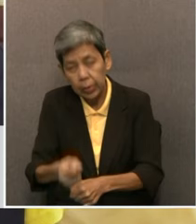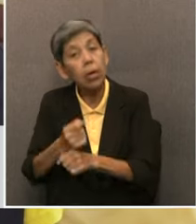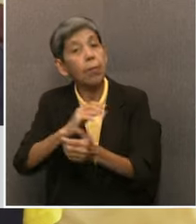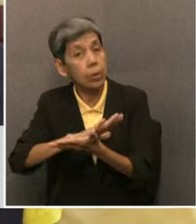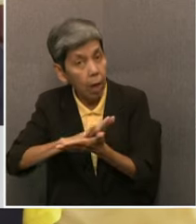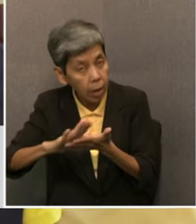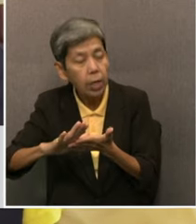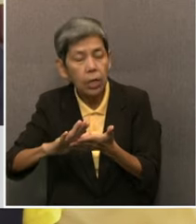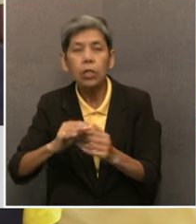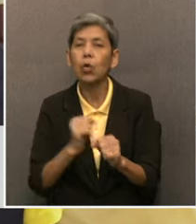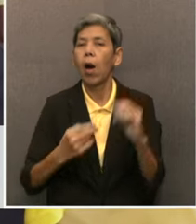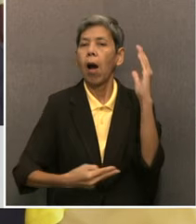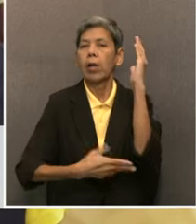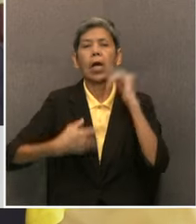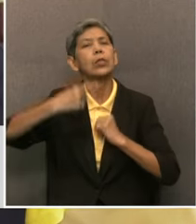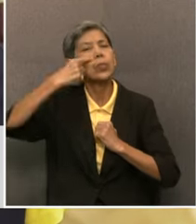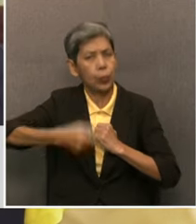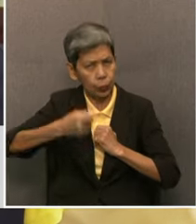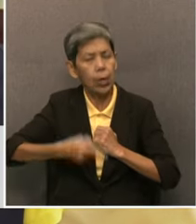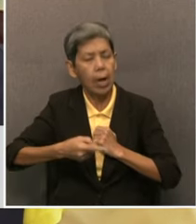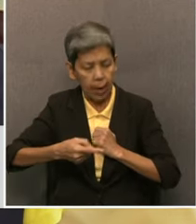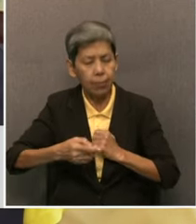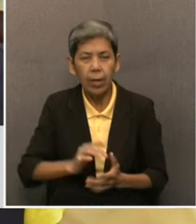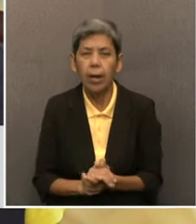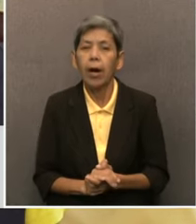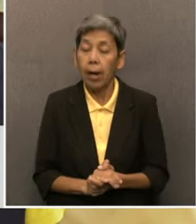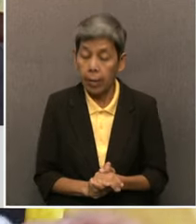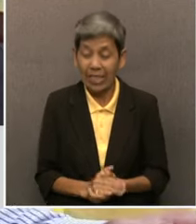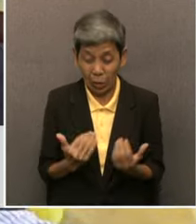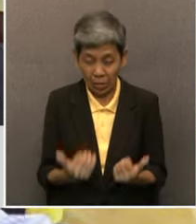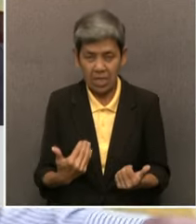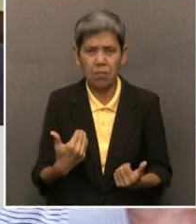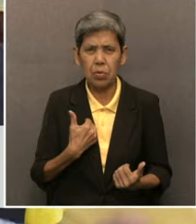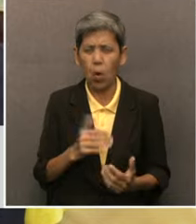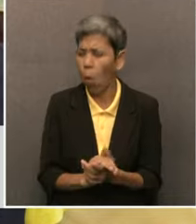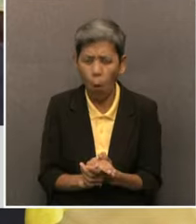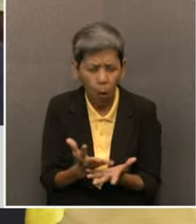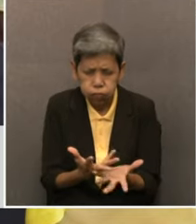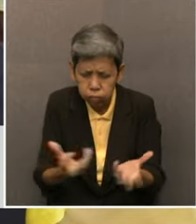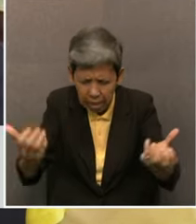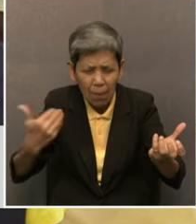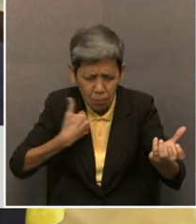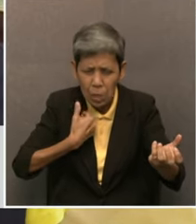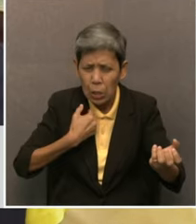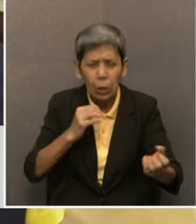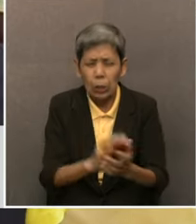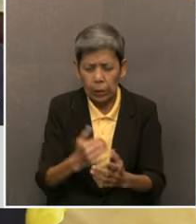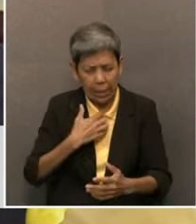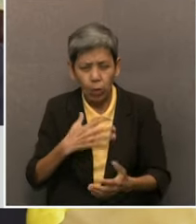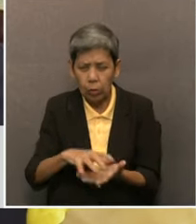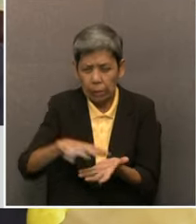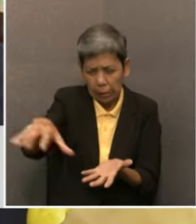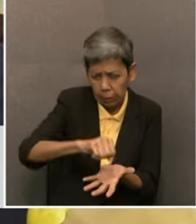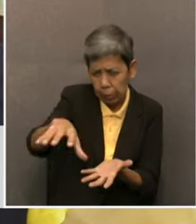ฟื้นสภาพเมืองให้กลับมาเหมือนเดิมให้เร็วที่สุดนะครับอย่างไรก็ตามนะตอนนี้มีขยะมีอะไรต่างๆมากมายนะครับเราก็ต้อง